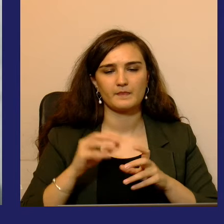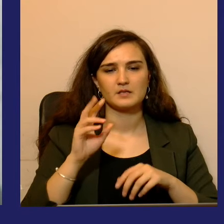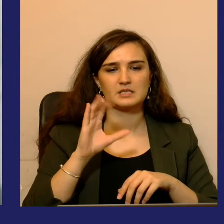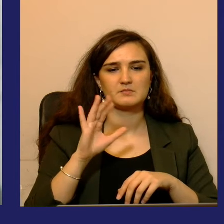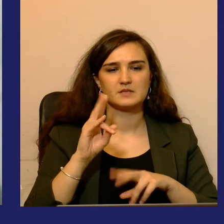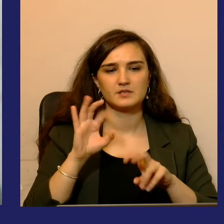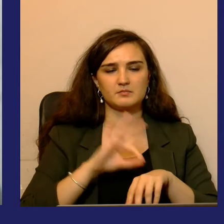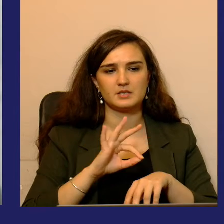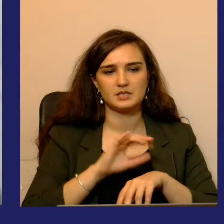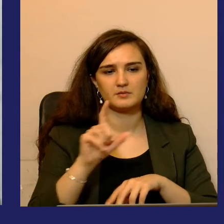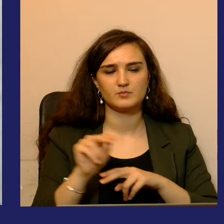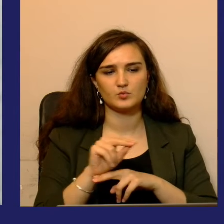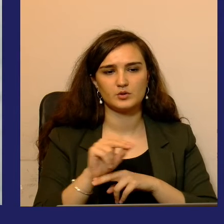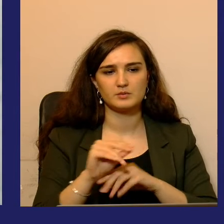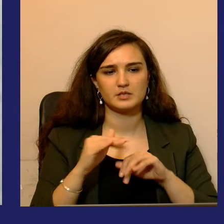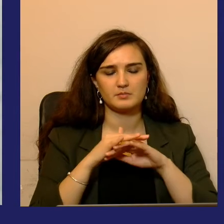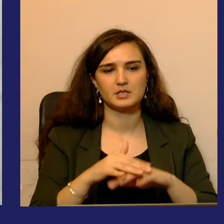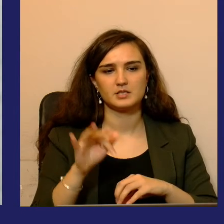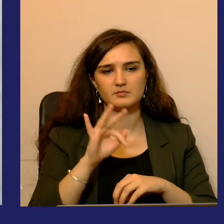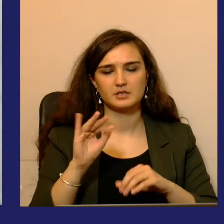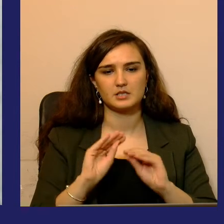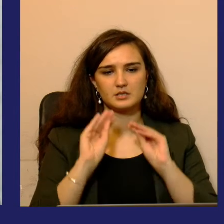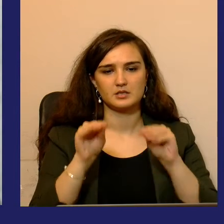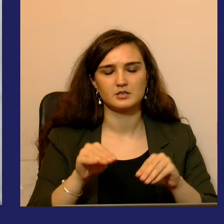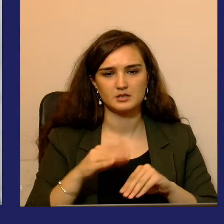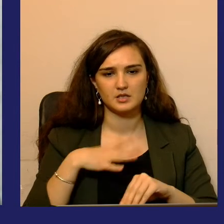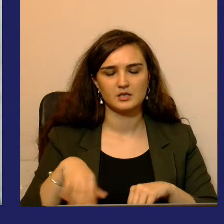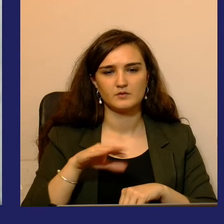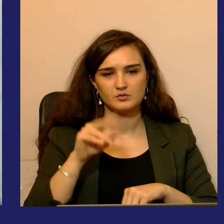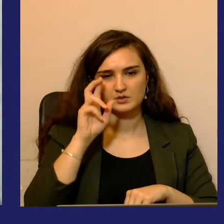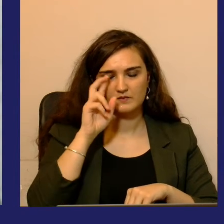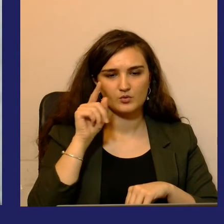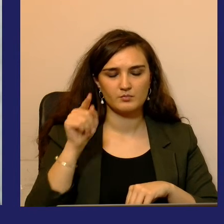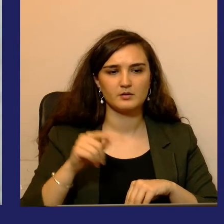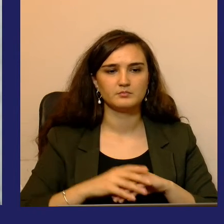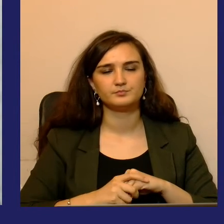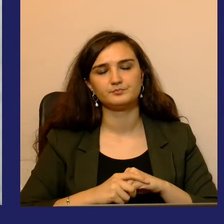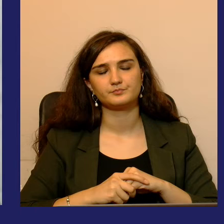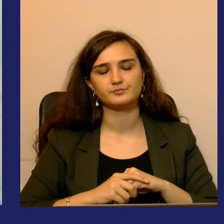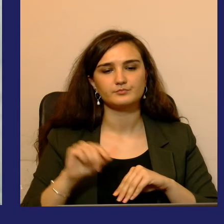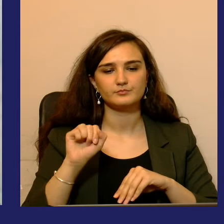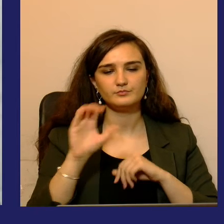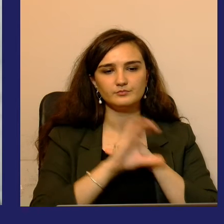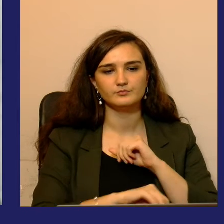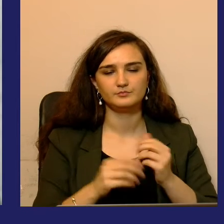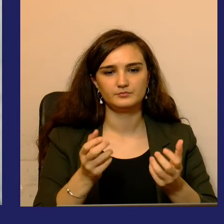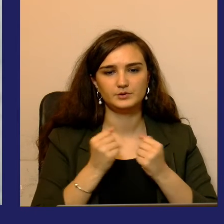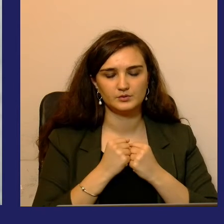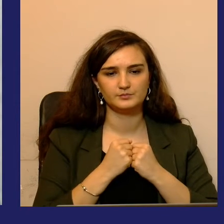ონკოლოგიური პაციენტების მკურნალობის დაფინანსების გაზრდას. საქართველოს მთავრობამ აგვისტოს ბოლოს